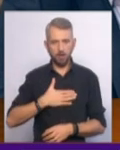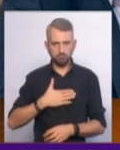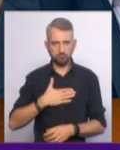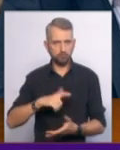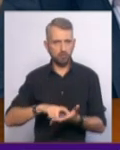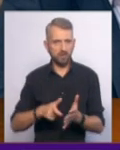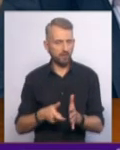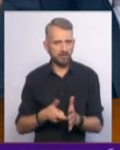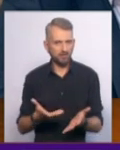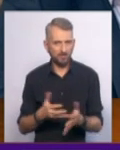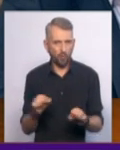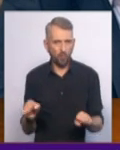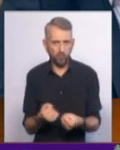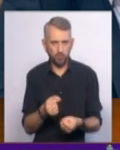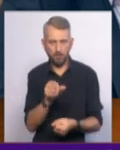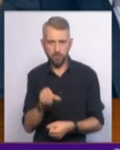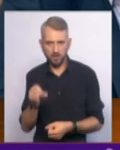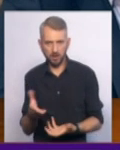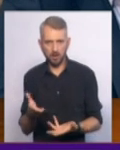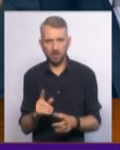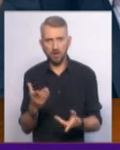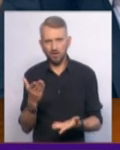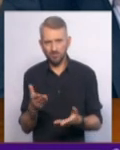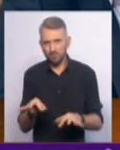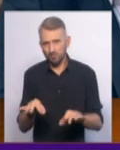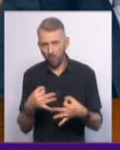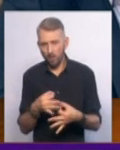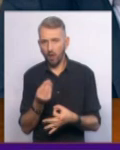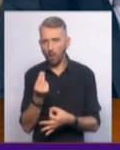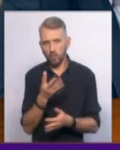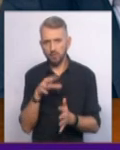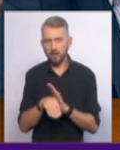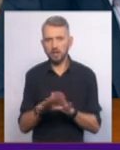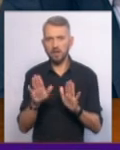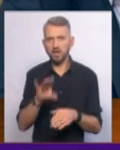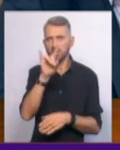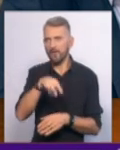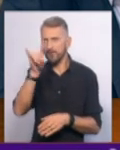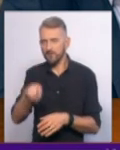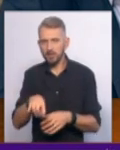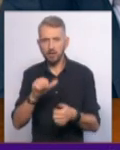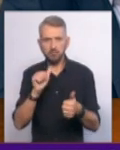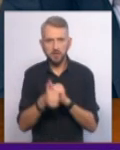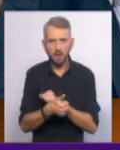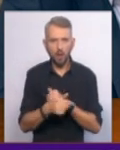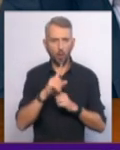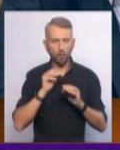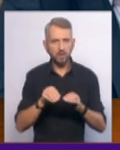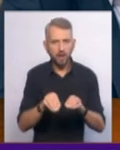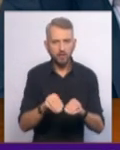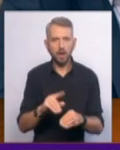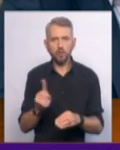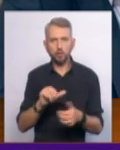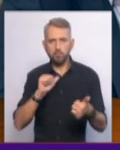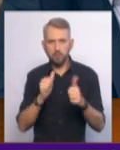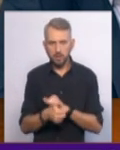ця температура. Чи можна, якщо кошти, то вкладати вже не тільки в вікна, там, в озеленення, а й щоб якось міняти